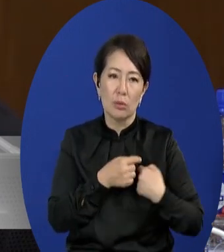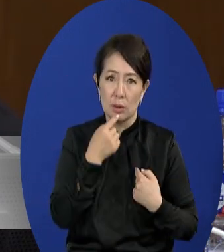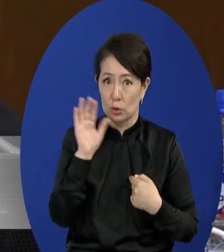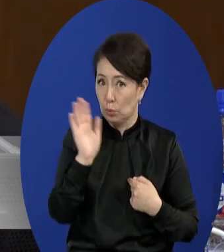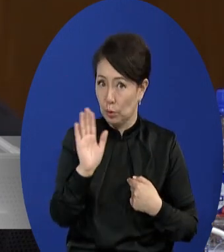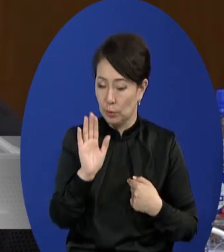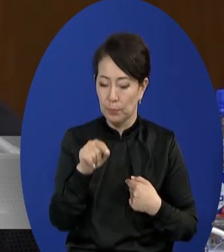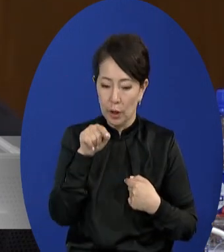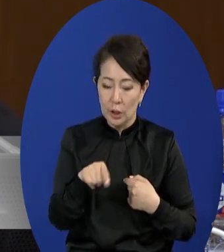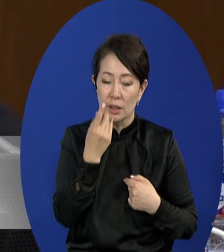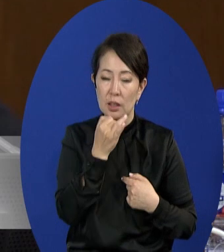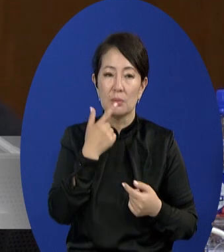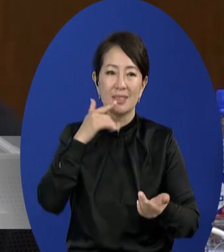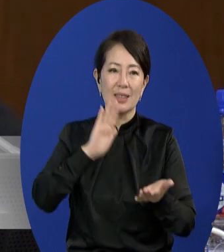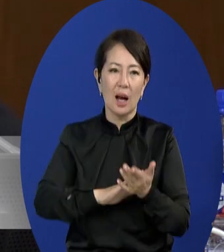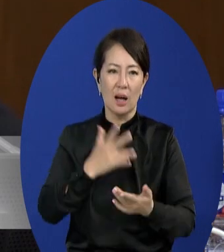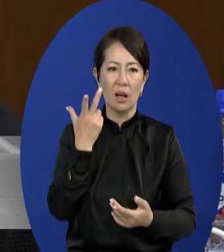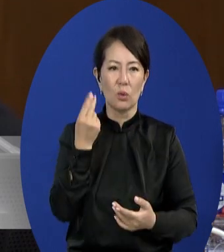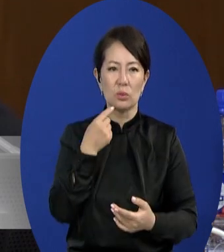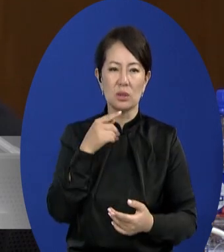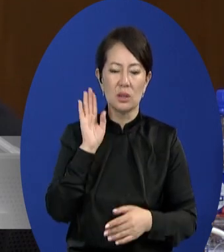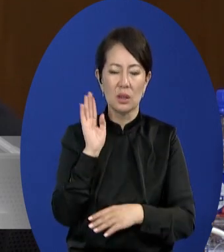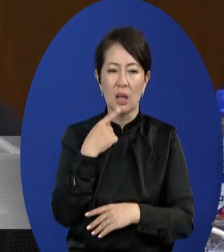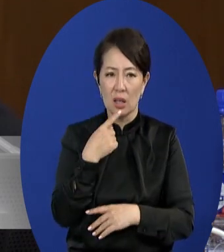Яг ийм үед бид нар харин тангараг ярих хэрэгтэй.